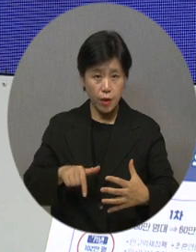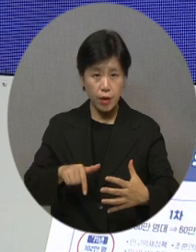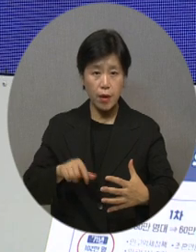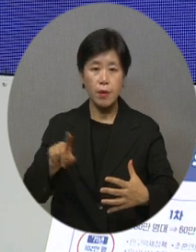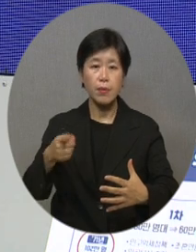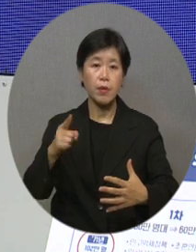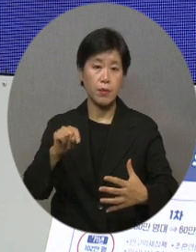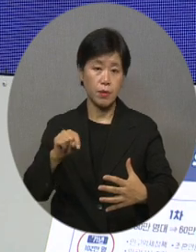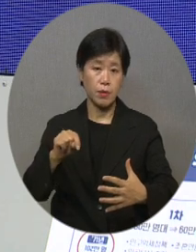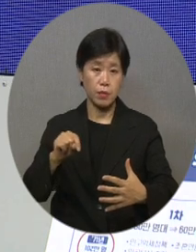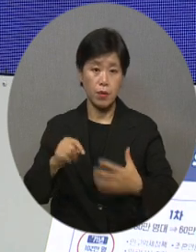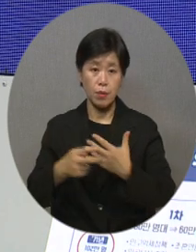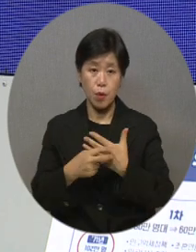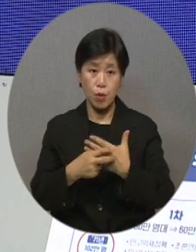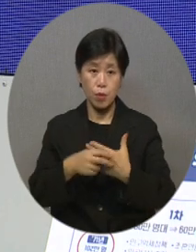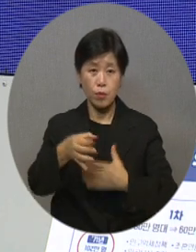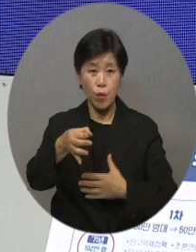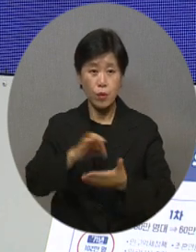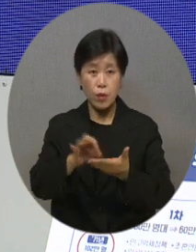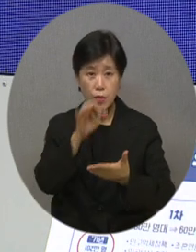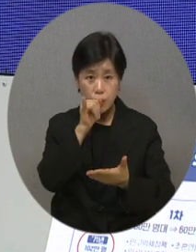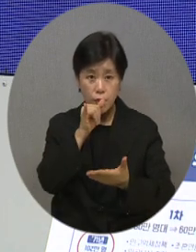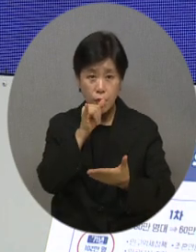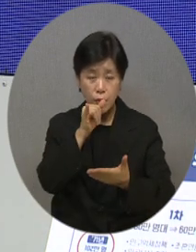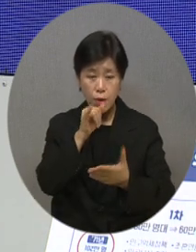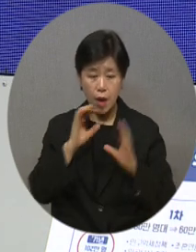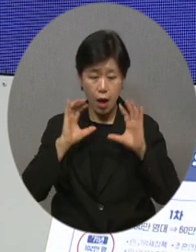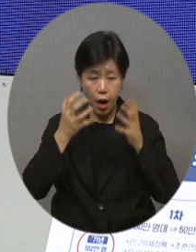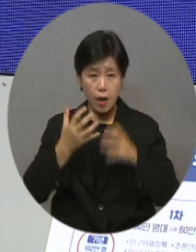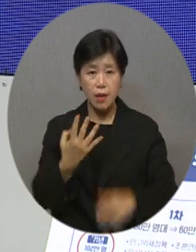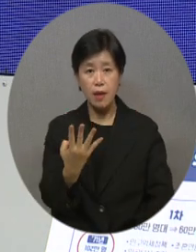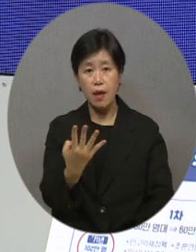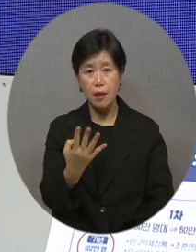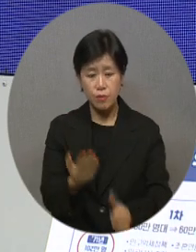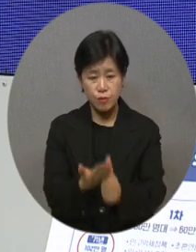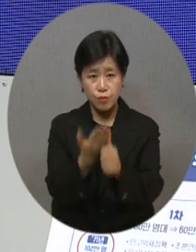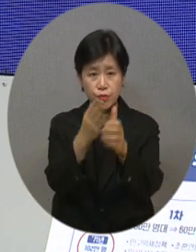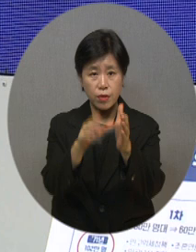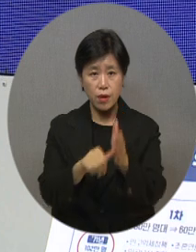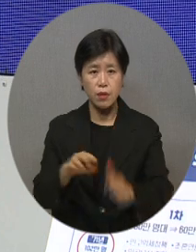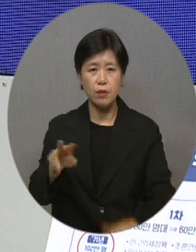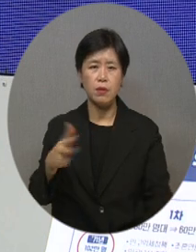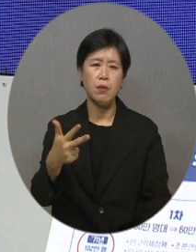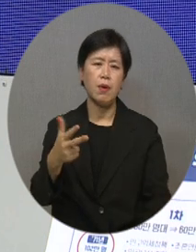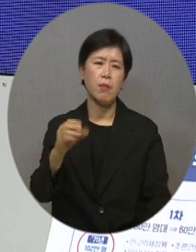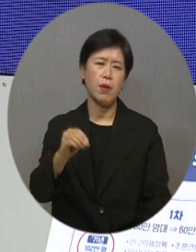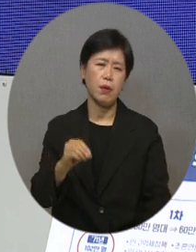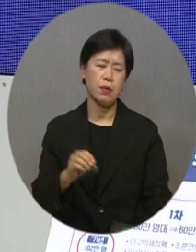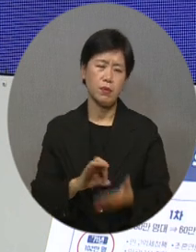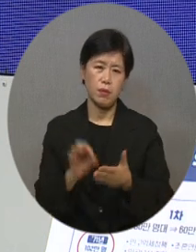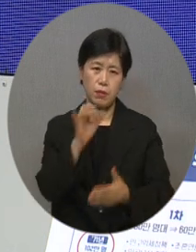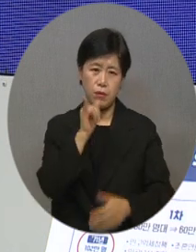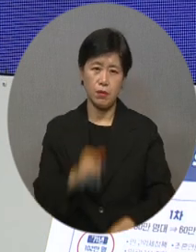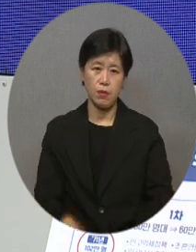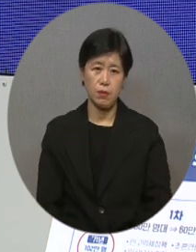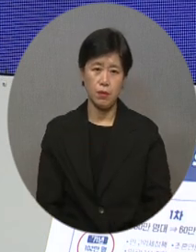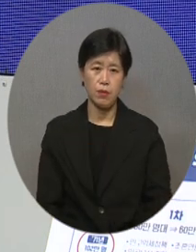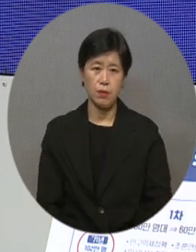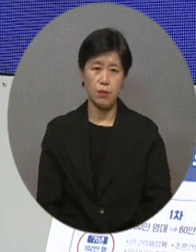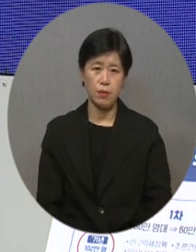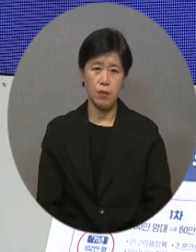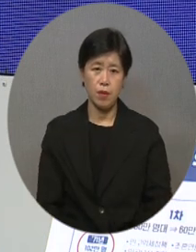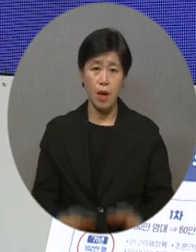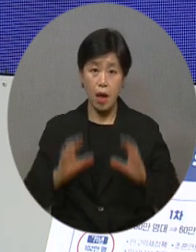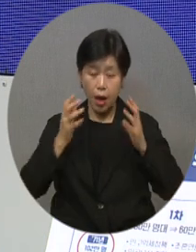300만 원이 들고 애가 셋이 있으면 500만 원, 애가 넷 있으면 700만 원이 든다는 거예요. 왜냐하면 애가 넷 있게 되면 초음파를